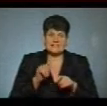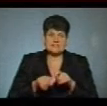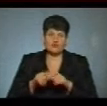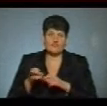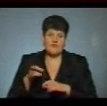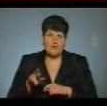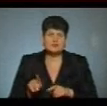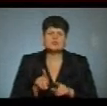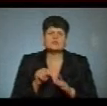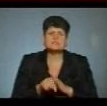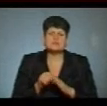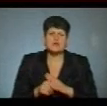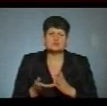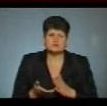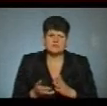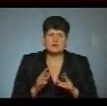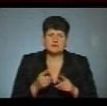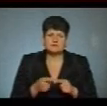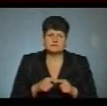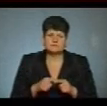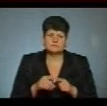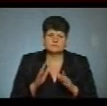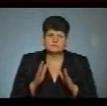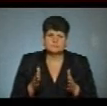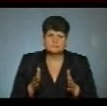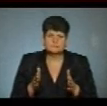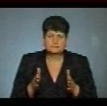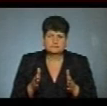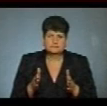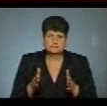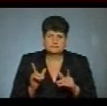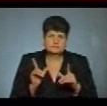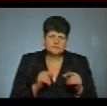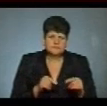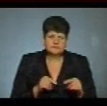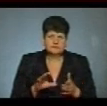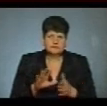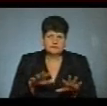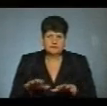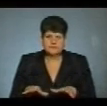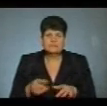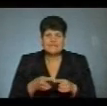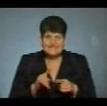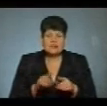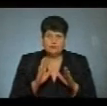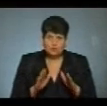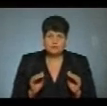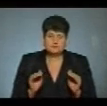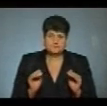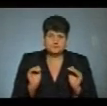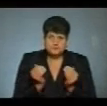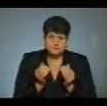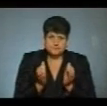це означає, мобільні пункти? Як вони будуть так перебувати, їздити? Чи це автомобілі? Це будуть мобільні